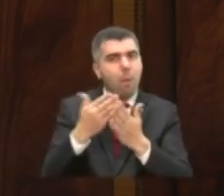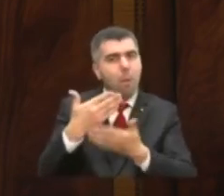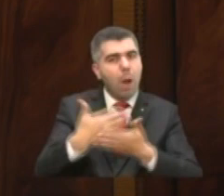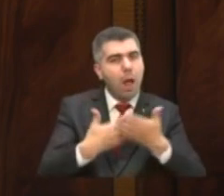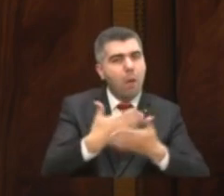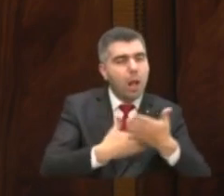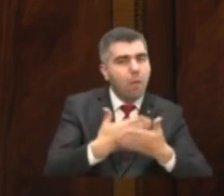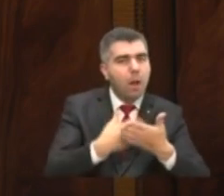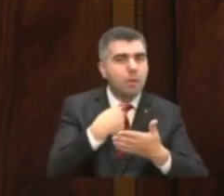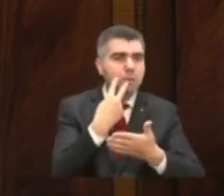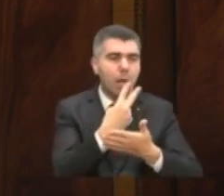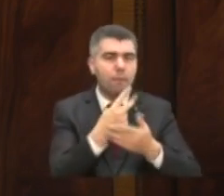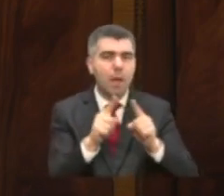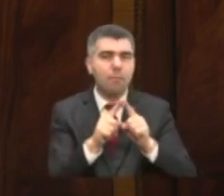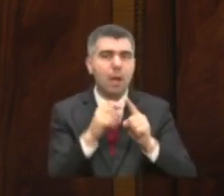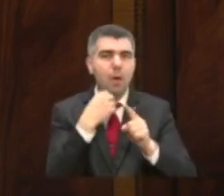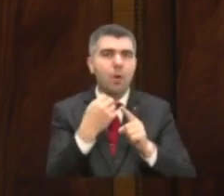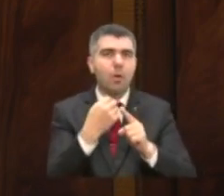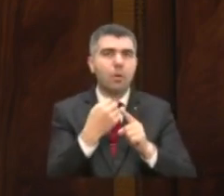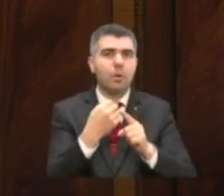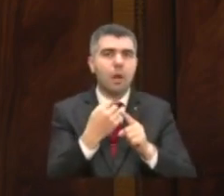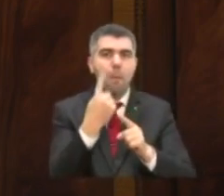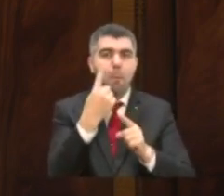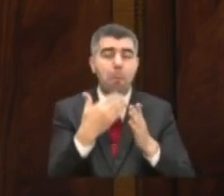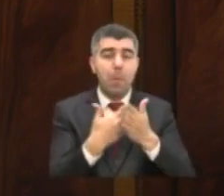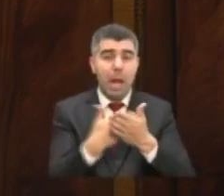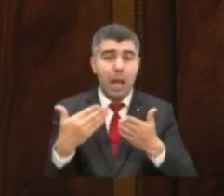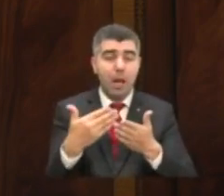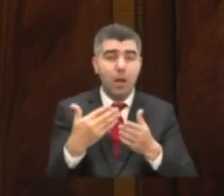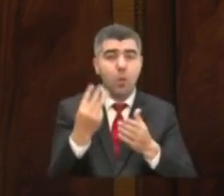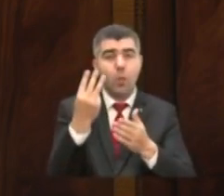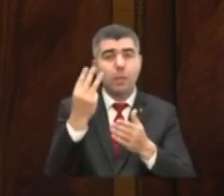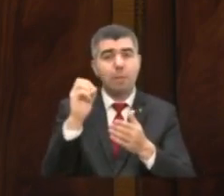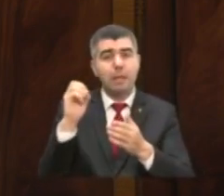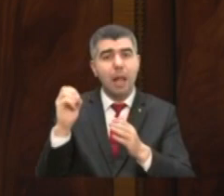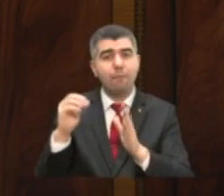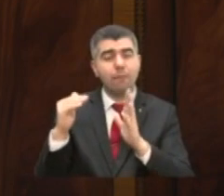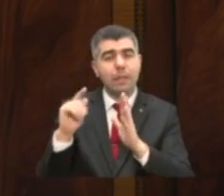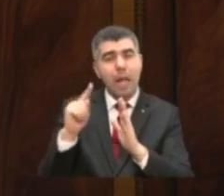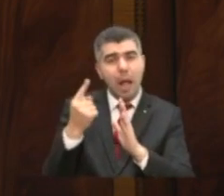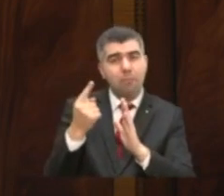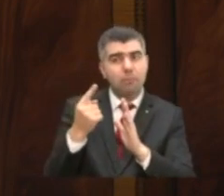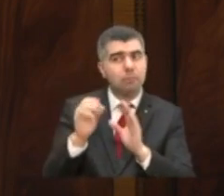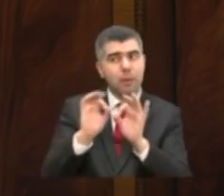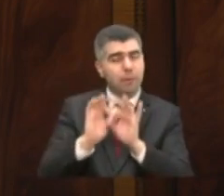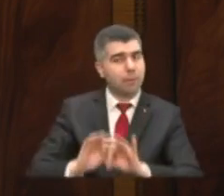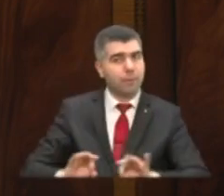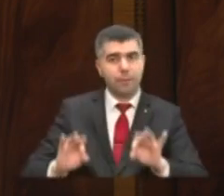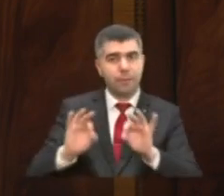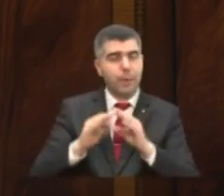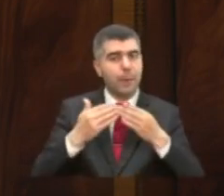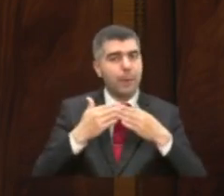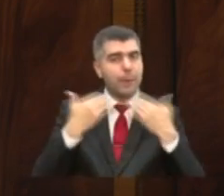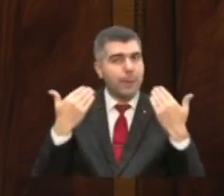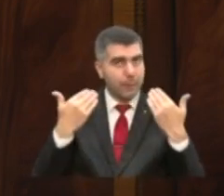الماضية، لم نجد أثرا لهذا 1.3 مليار درهم تاع سنة 2018، ولأنه صندوق التماسك الاجتماعي